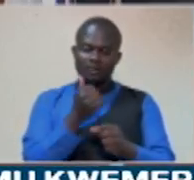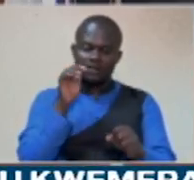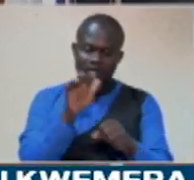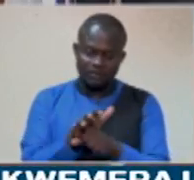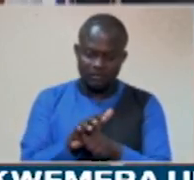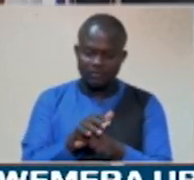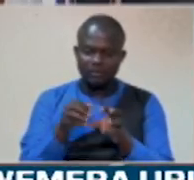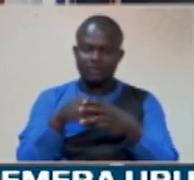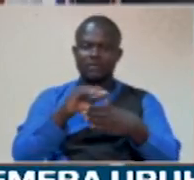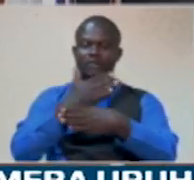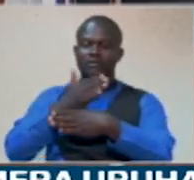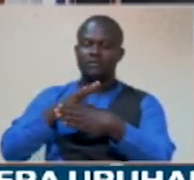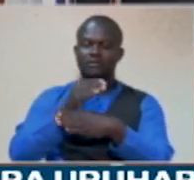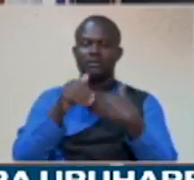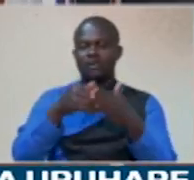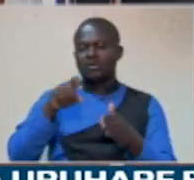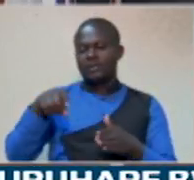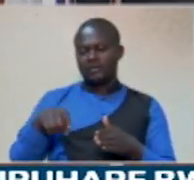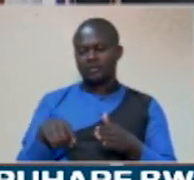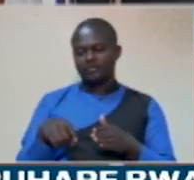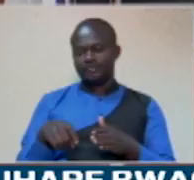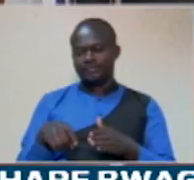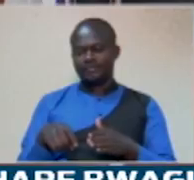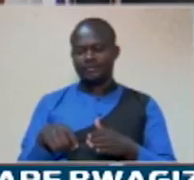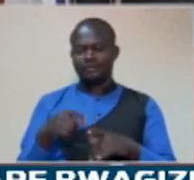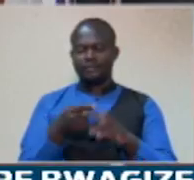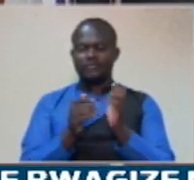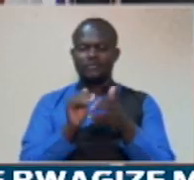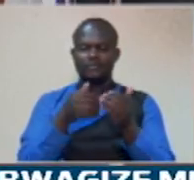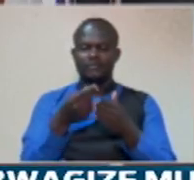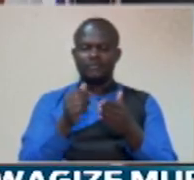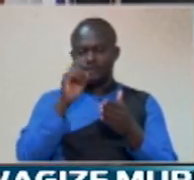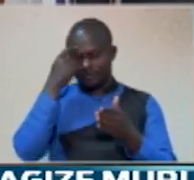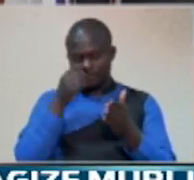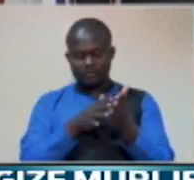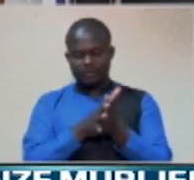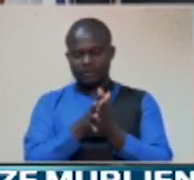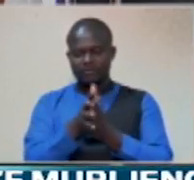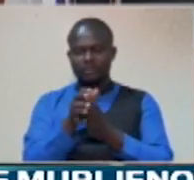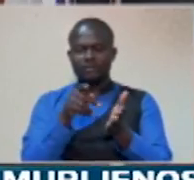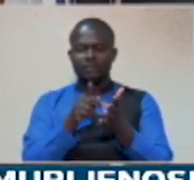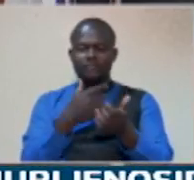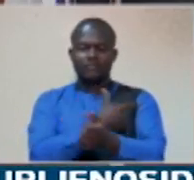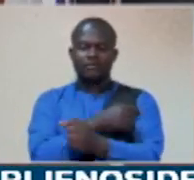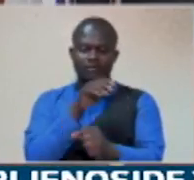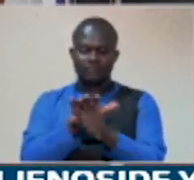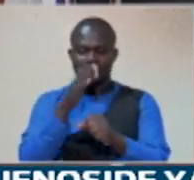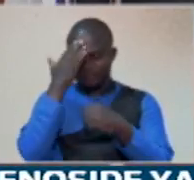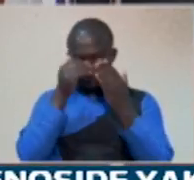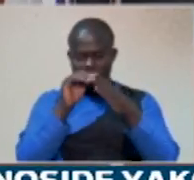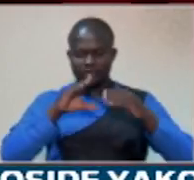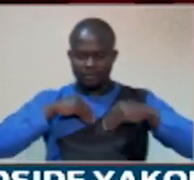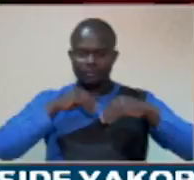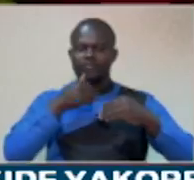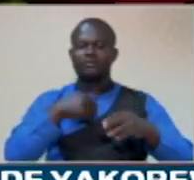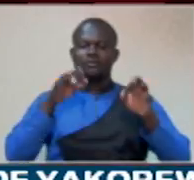basaranganya abazikeneye bose. Ariko amafaranga Leta yashoye mu kuguriza inkingo ni menshi, kuko twemera ko urukingo rufite